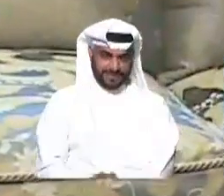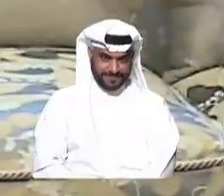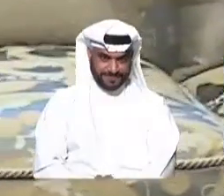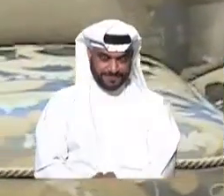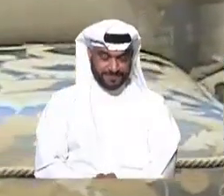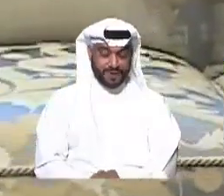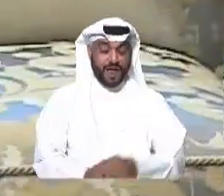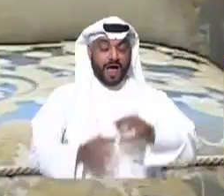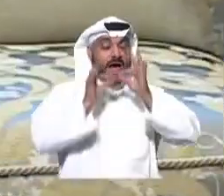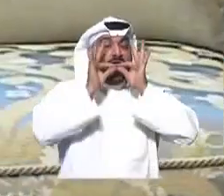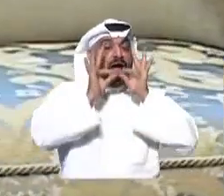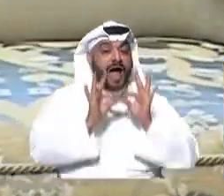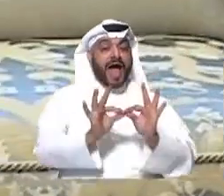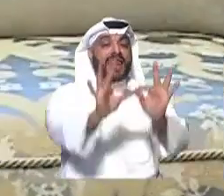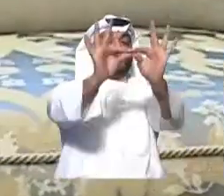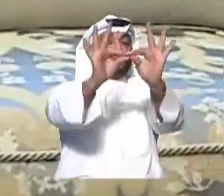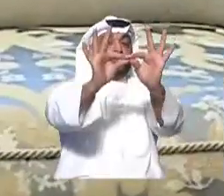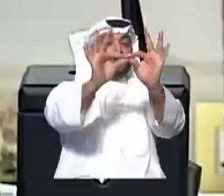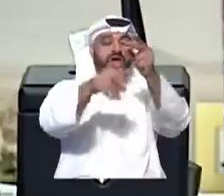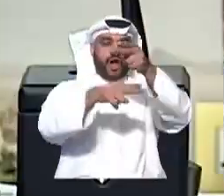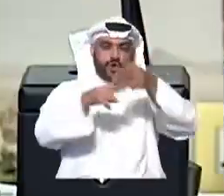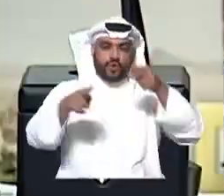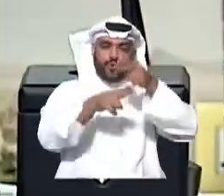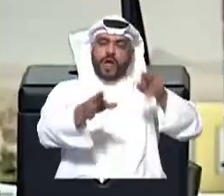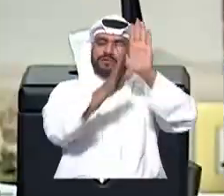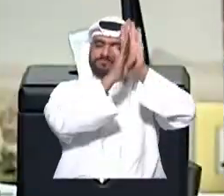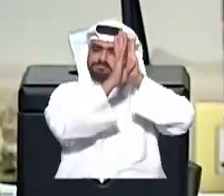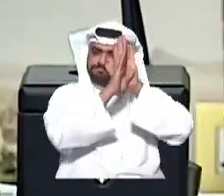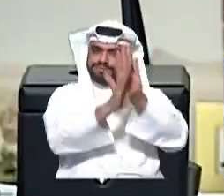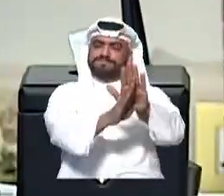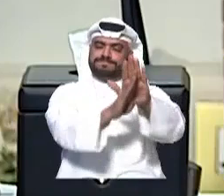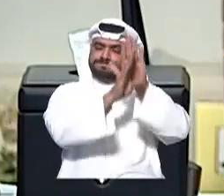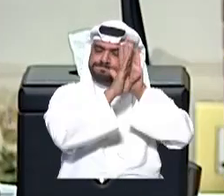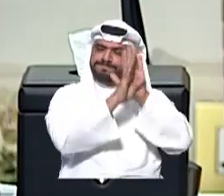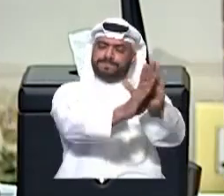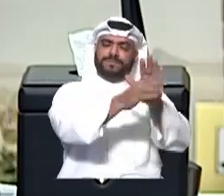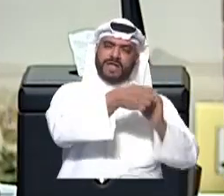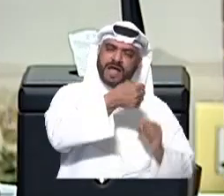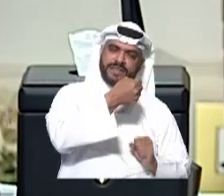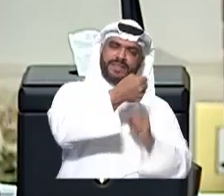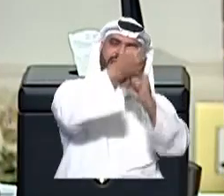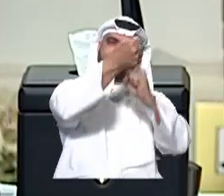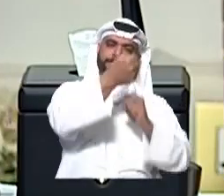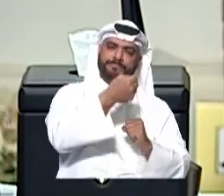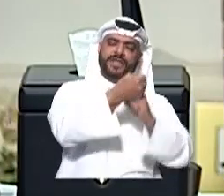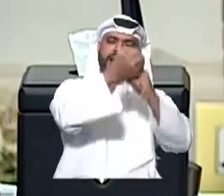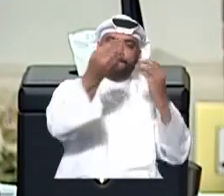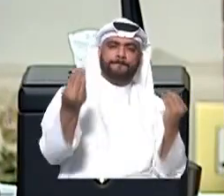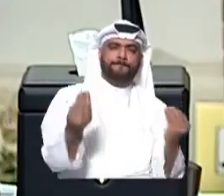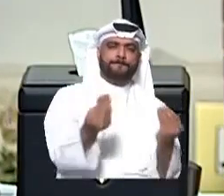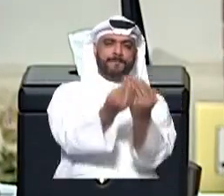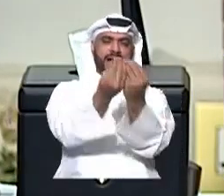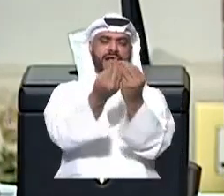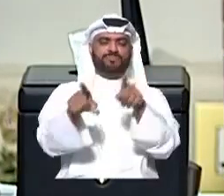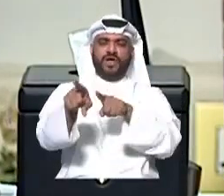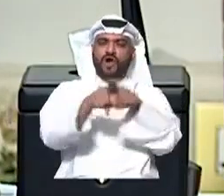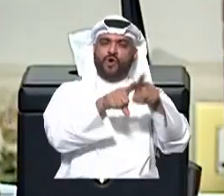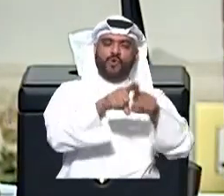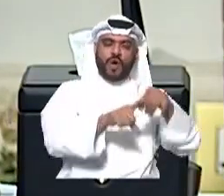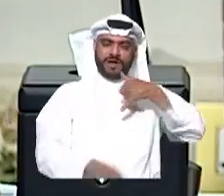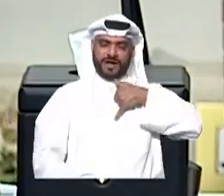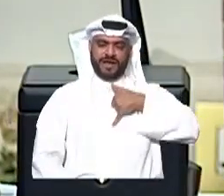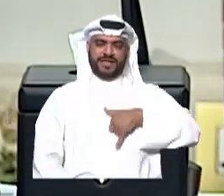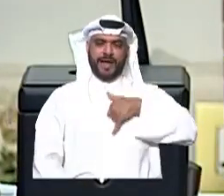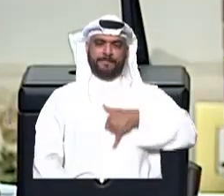وستظل الكويت على عهدها بالوقوف إلى جانب أشقائها